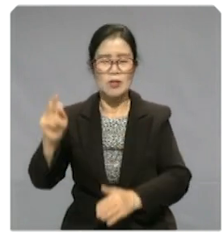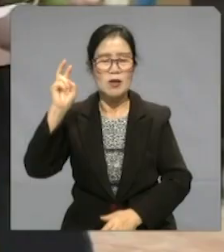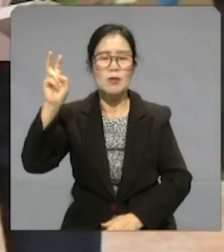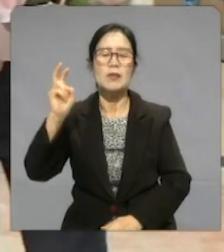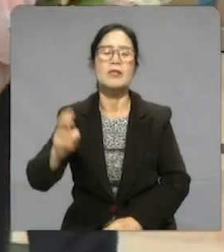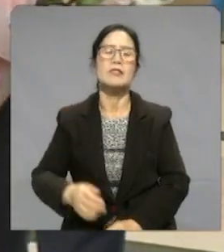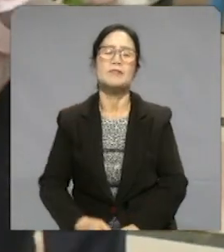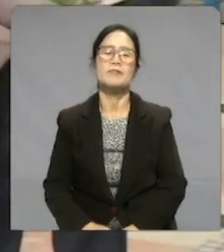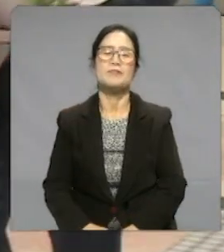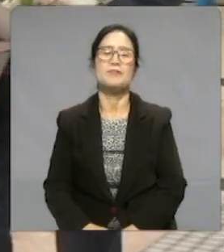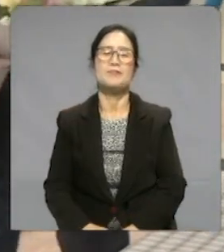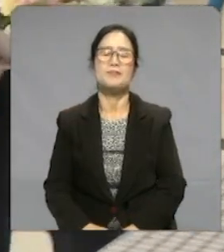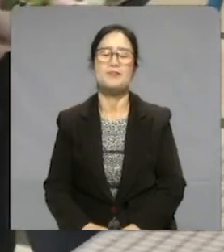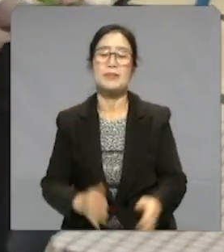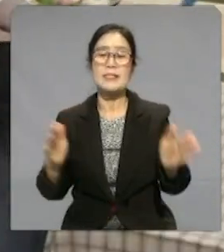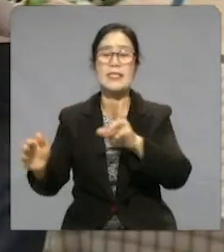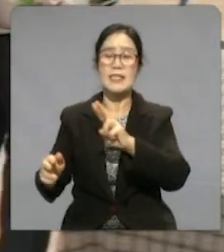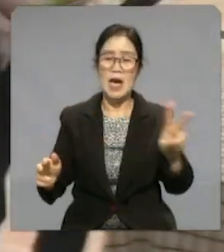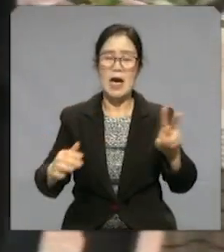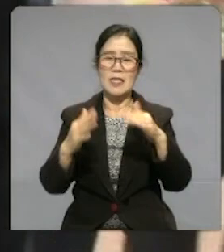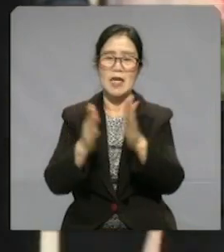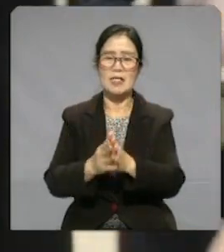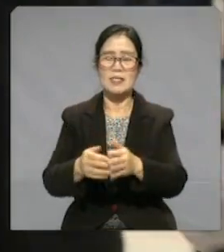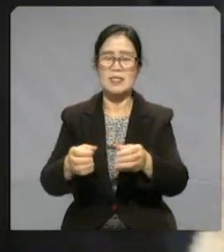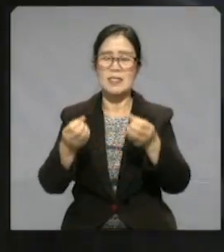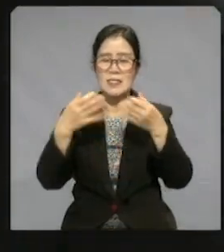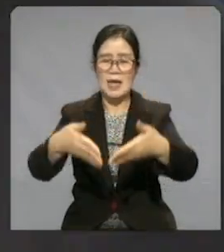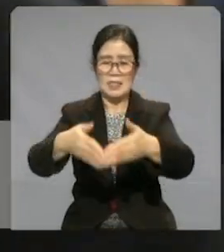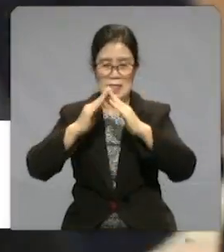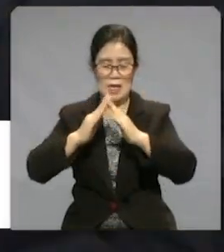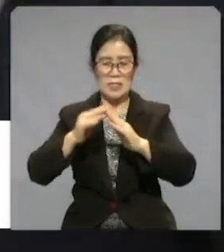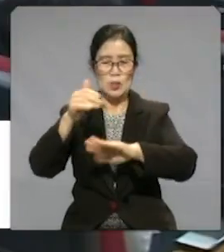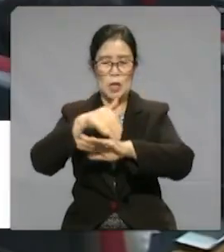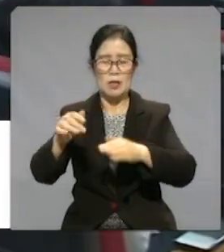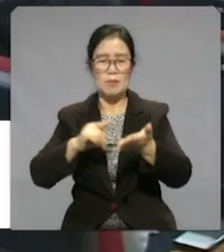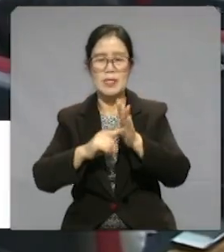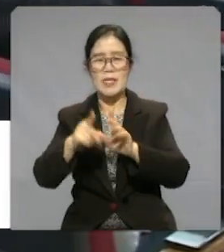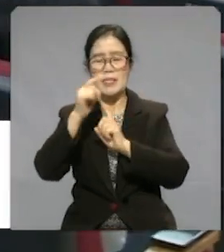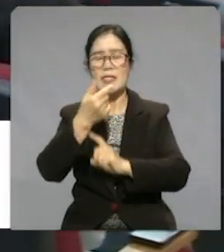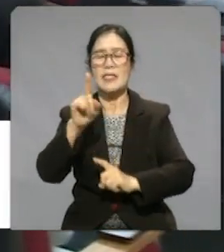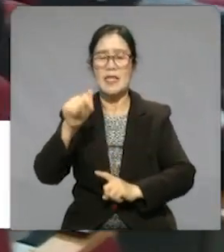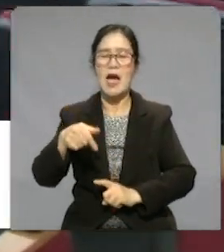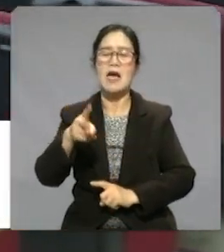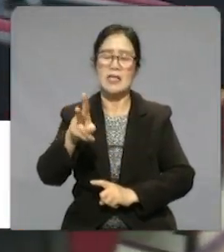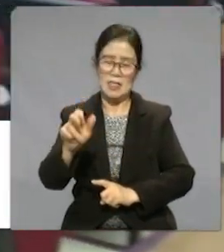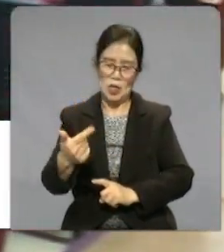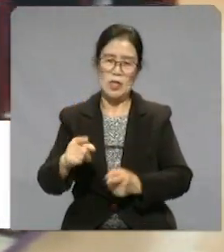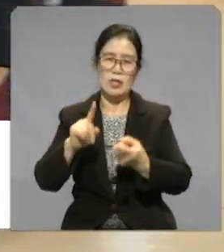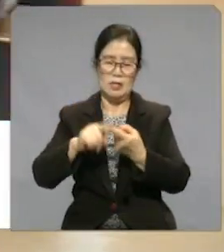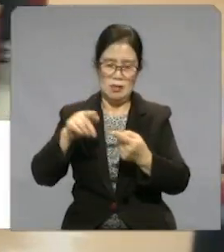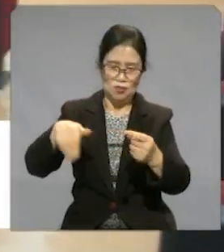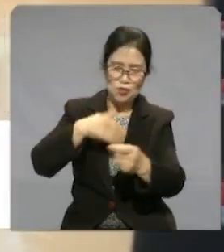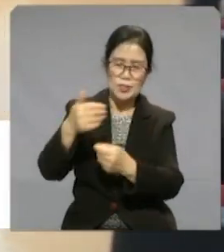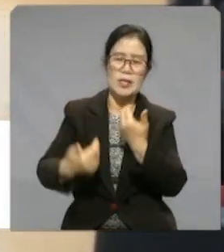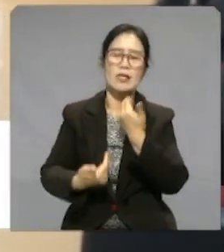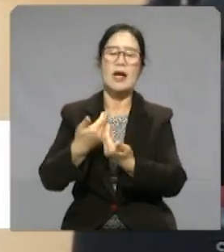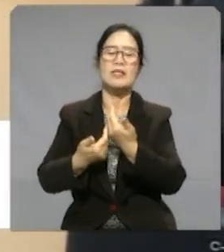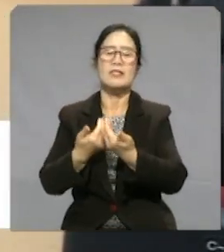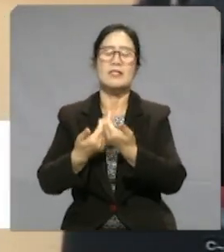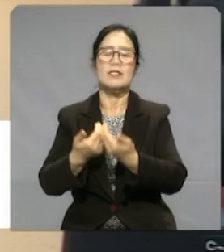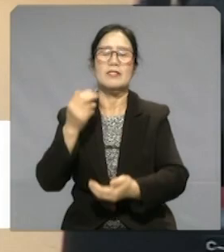내다봤습니다. 야당은 창당 계획을 밝힌 이낙연 전 더불어민주당 대표를 둘러싼 갈등이 격화하고